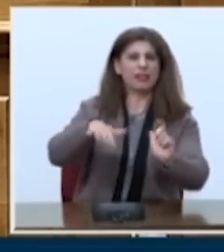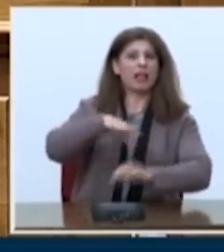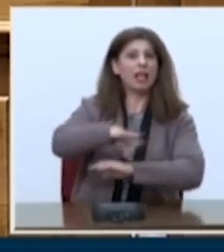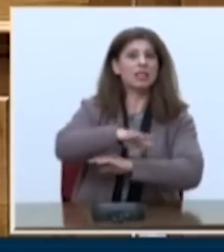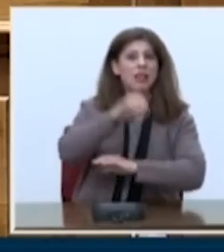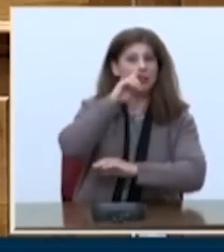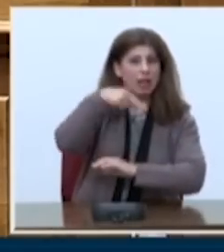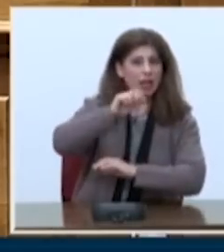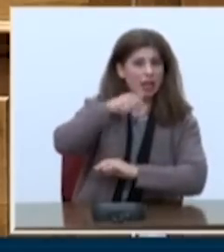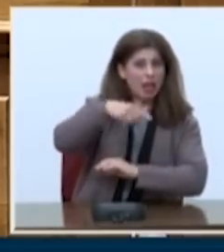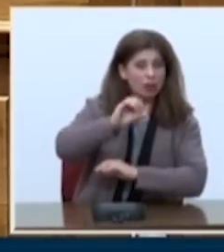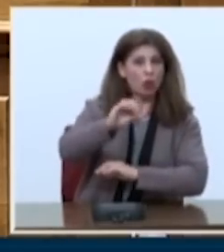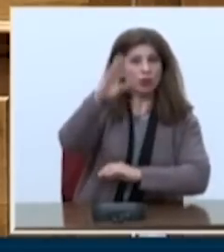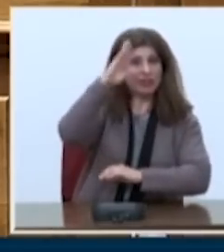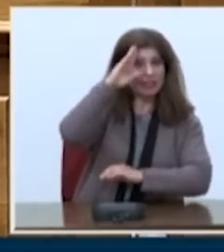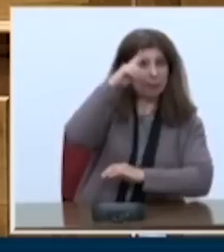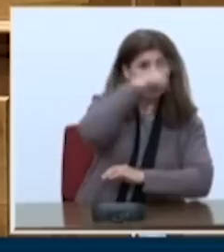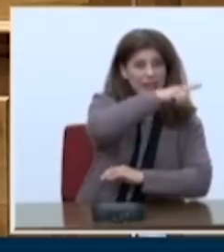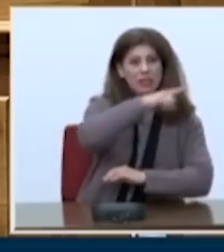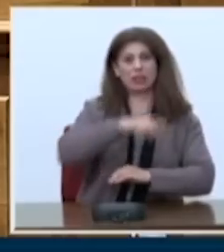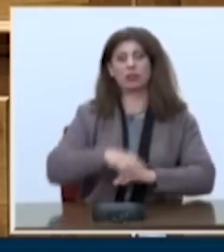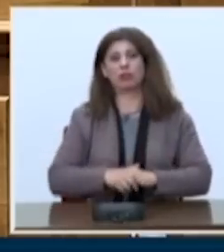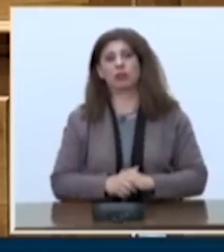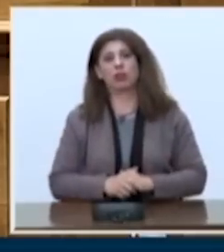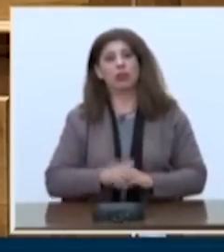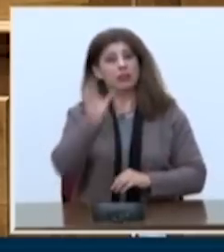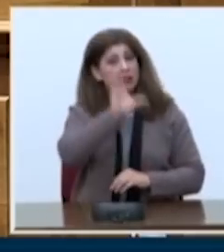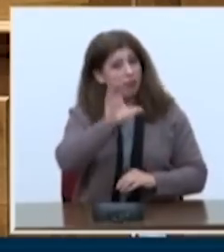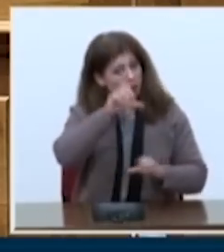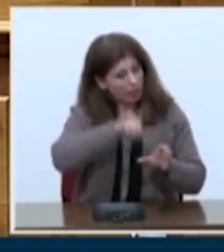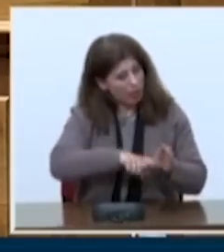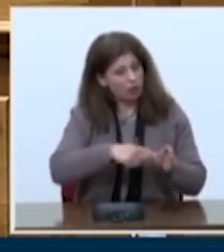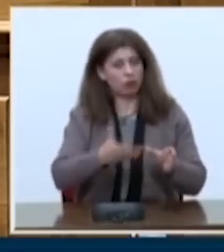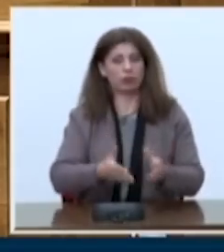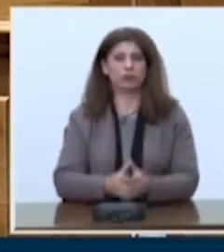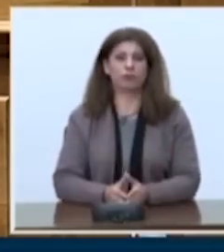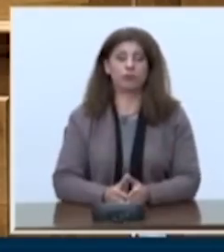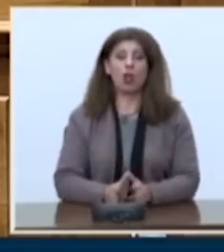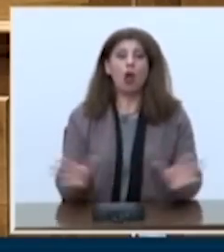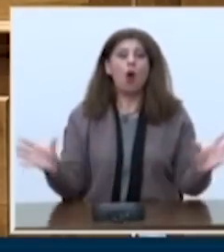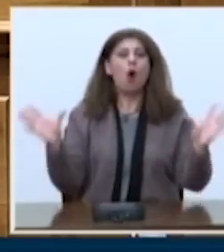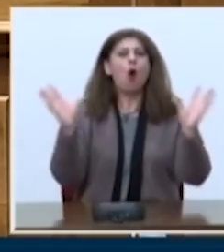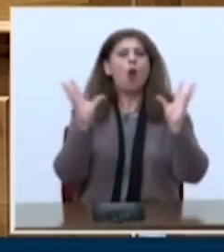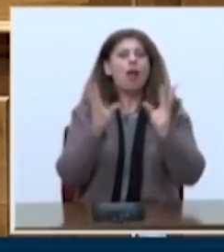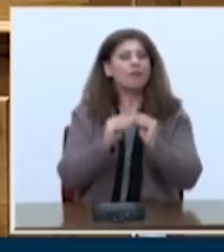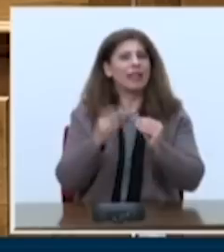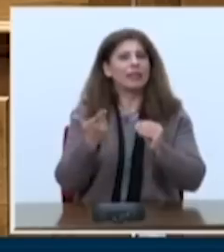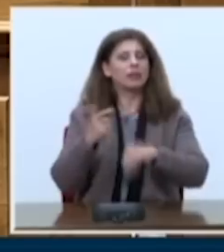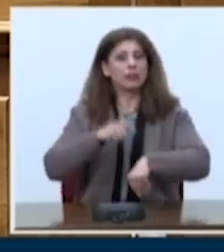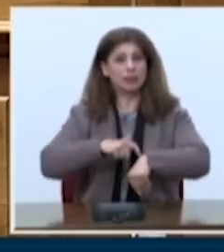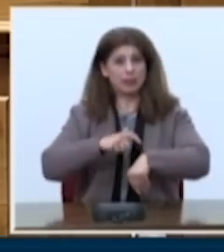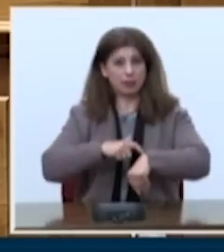των Ηνωμένων Πολιτειών της Αμερικής, της Ευρωπαϊκής Ένωσης. Και όλα αυτά τη στιγμή που